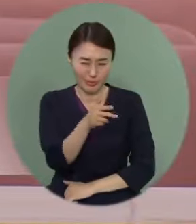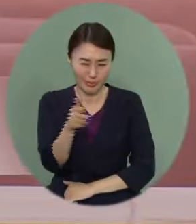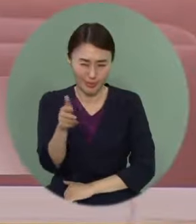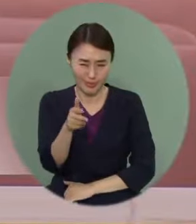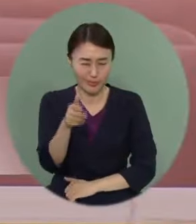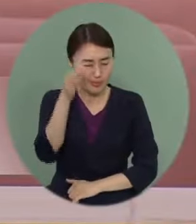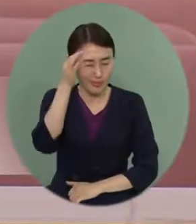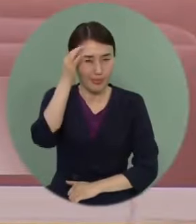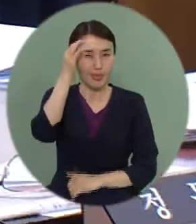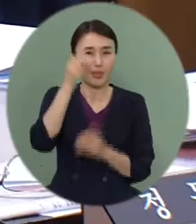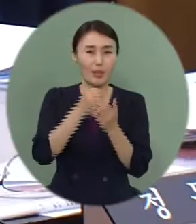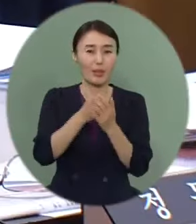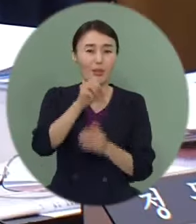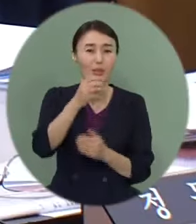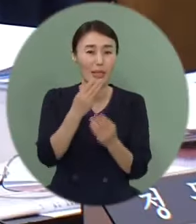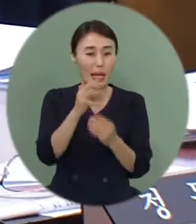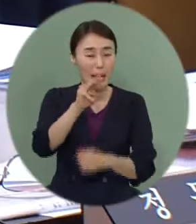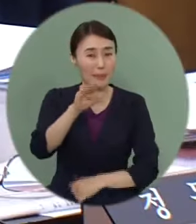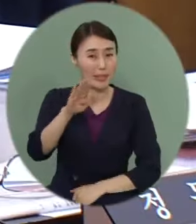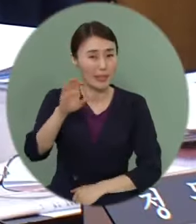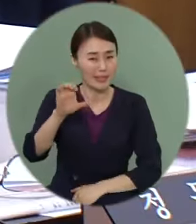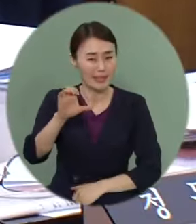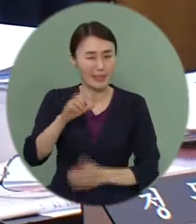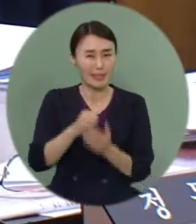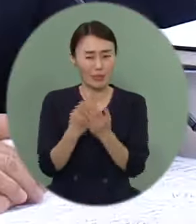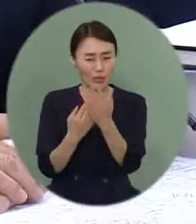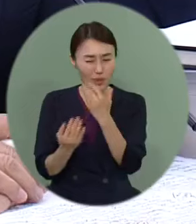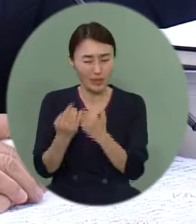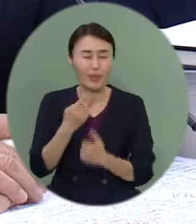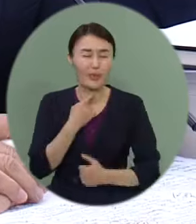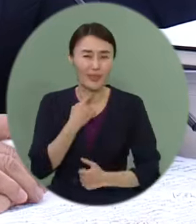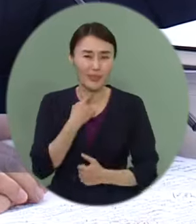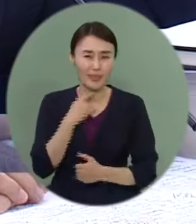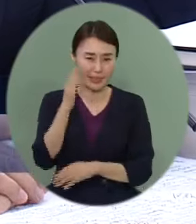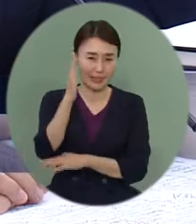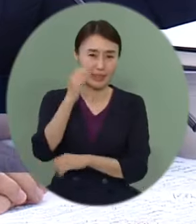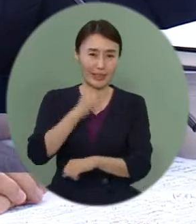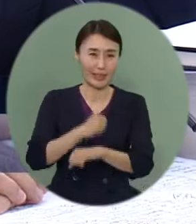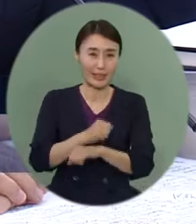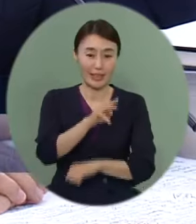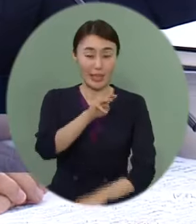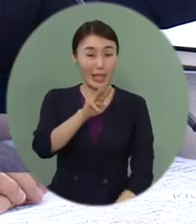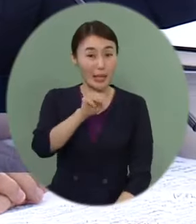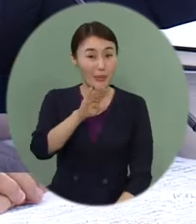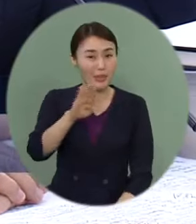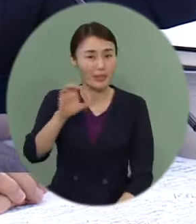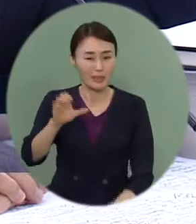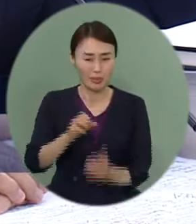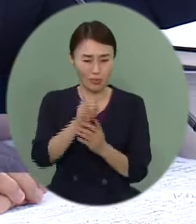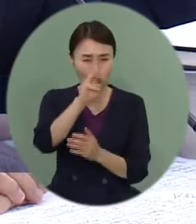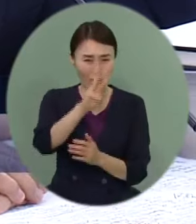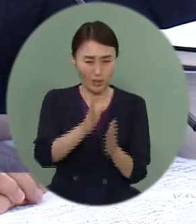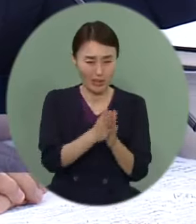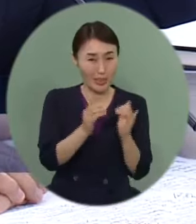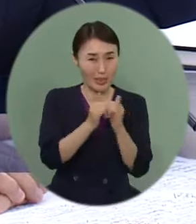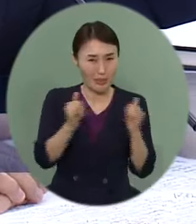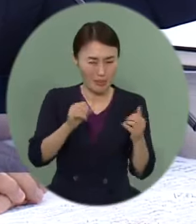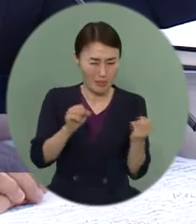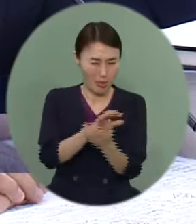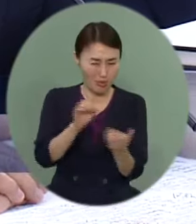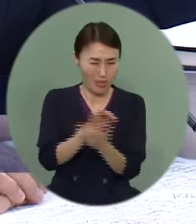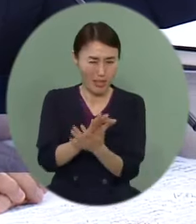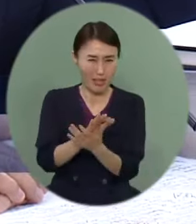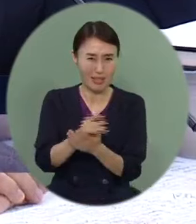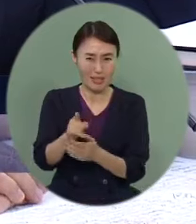떠올리며 광주 MBC가 불탔던 일을 소환했습니다. MBC 뉴스데스크가 광주 시민을 폭도라고 보도한